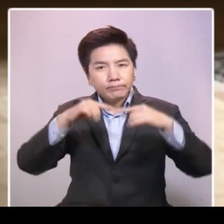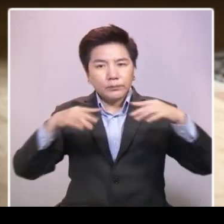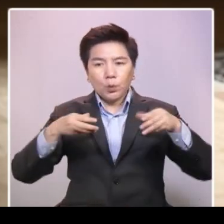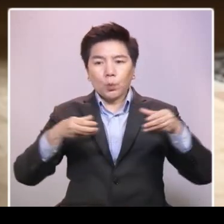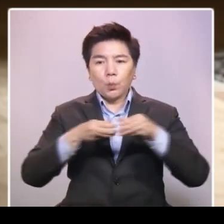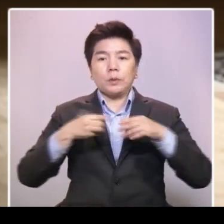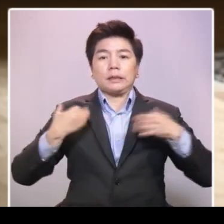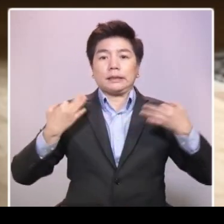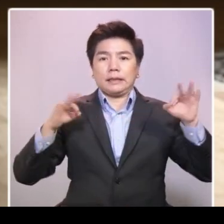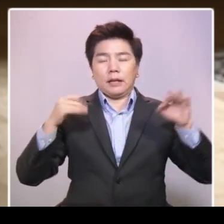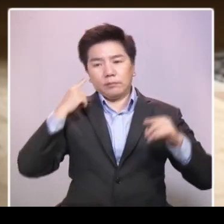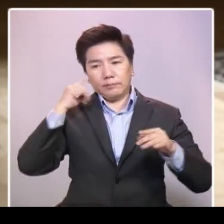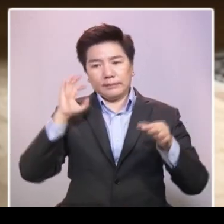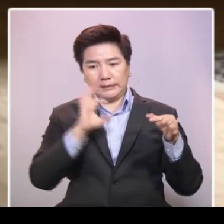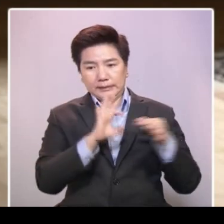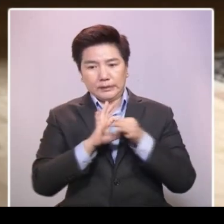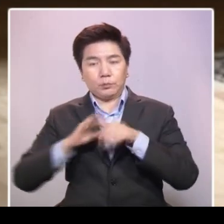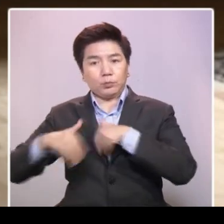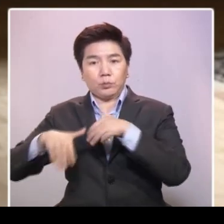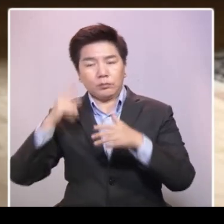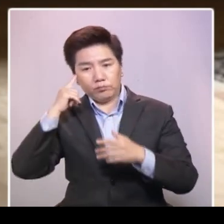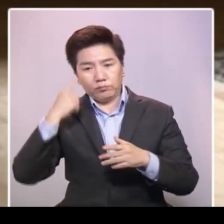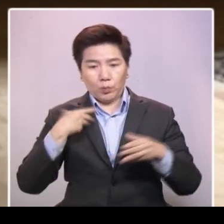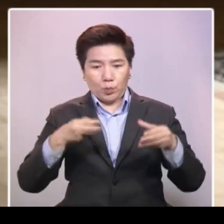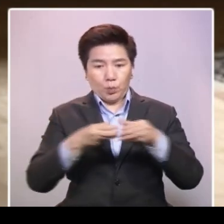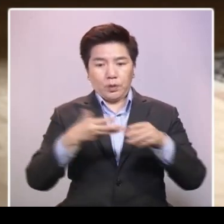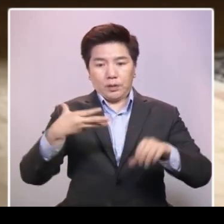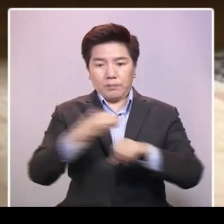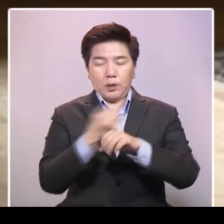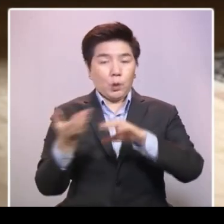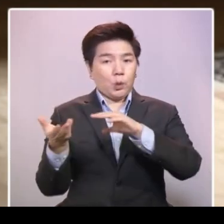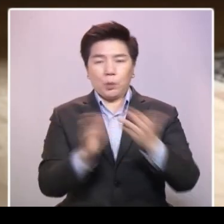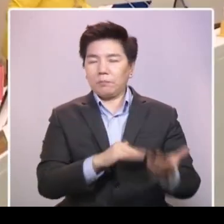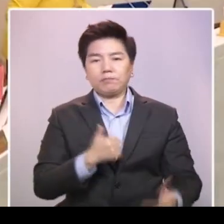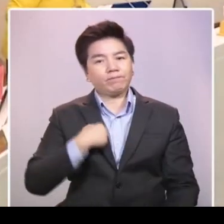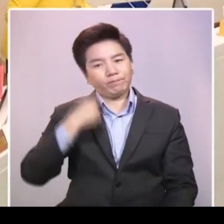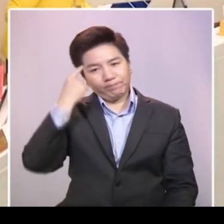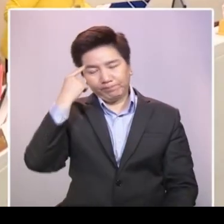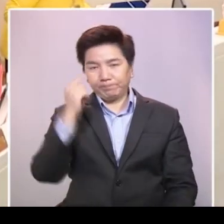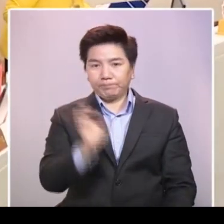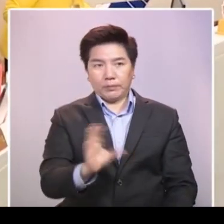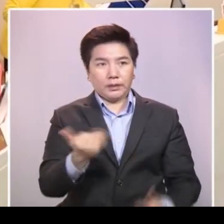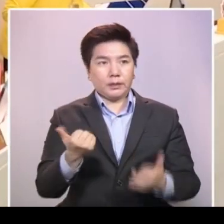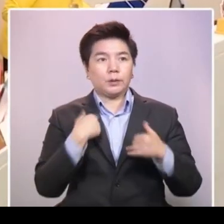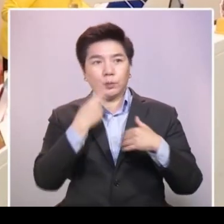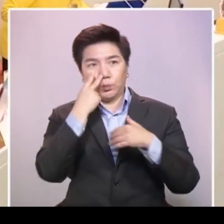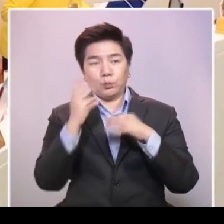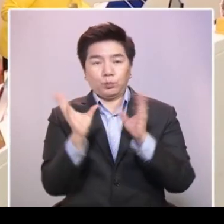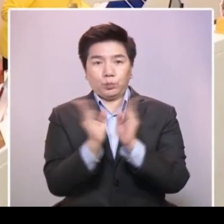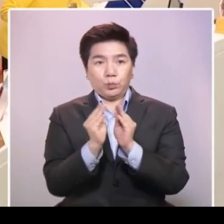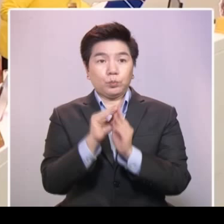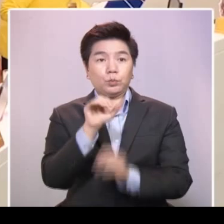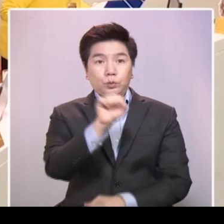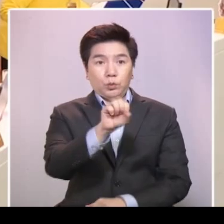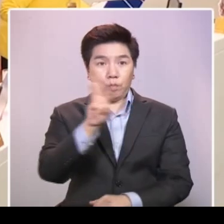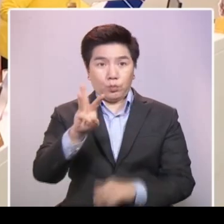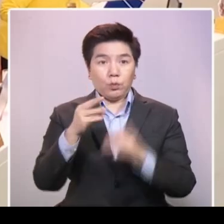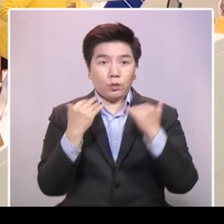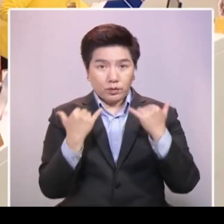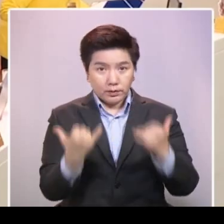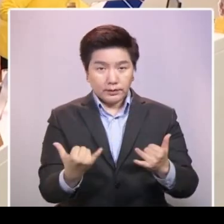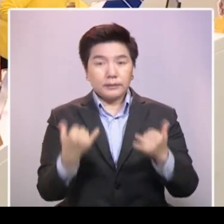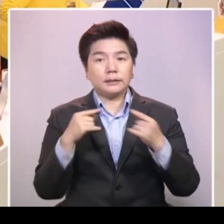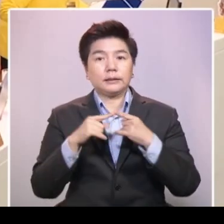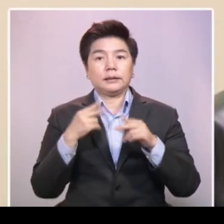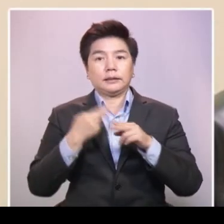องค์กรอิสระที่ไม่ได้ยึดโยงกับประชาชนนั้นจะมายุบพรรคการเมืองค่ะมาติดตามการประชุมวุฒิสภากันวันนี้นะคะ